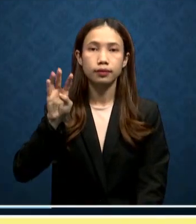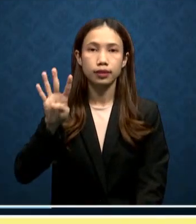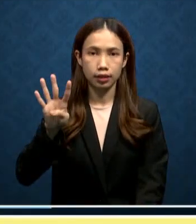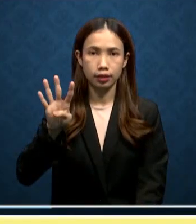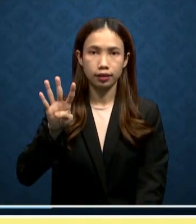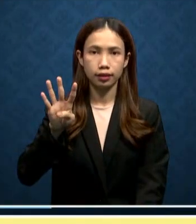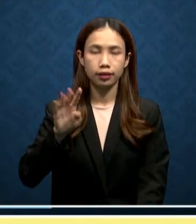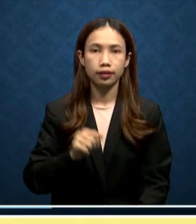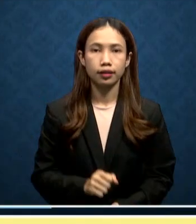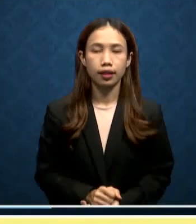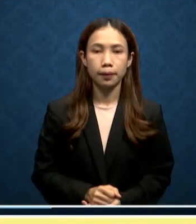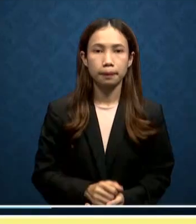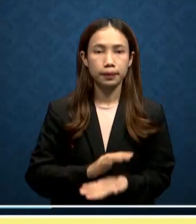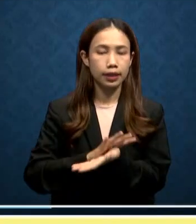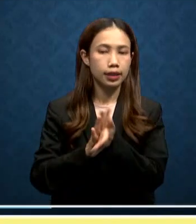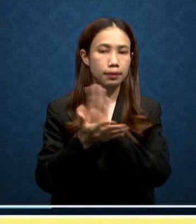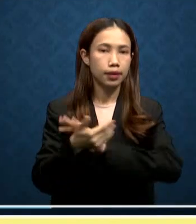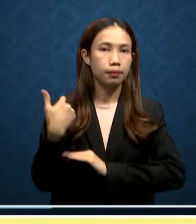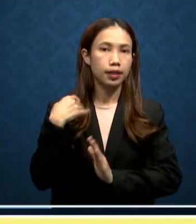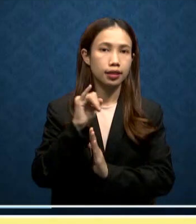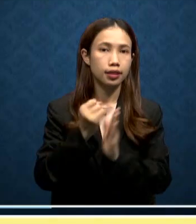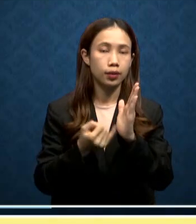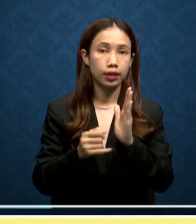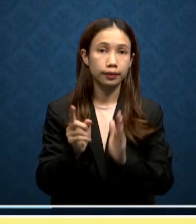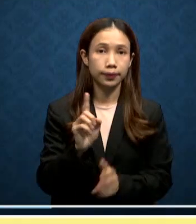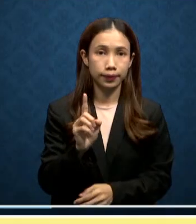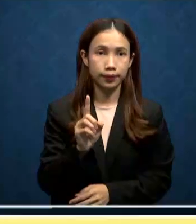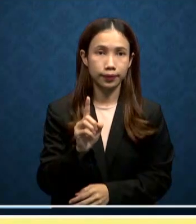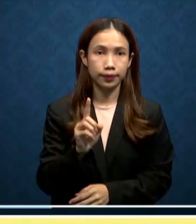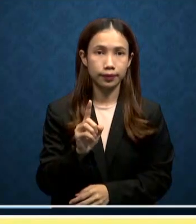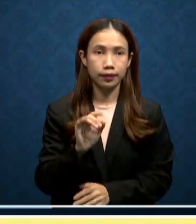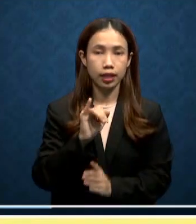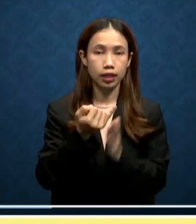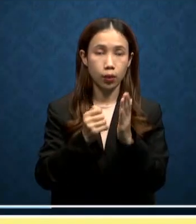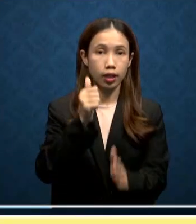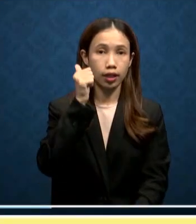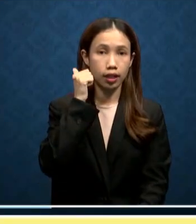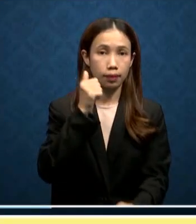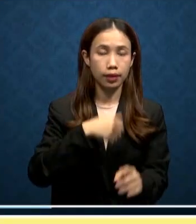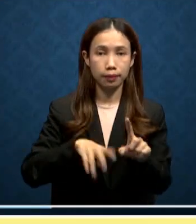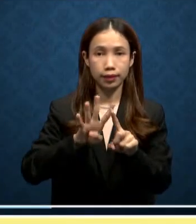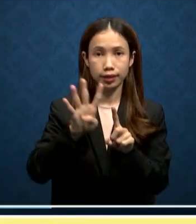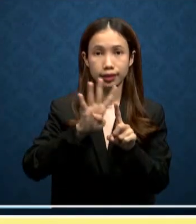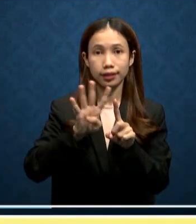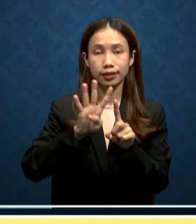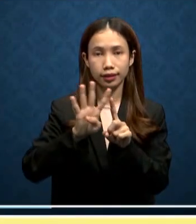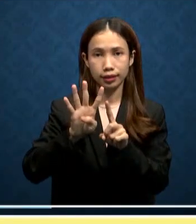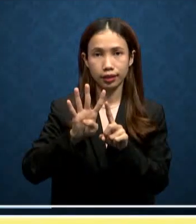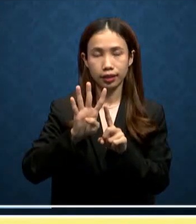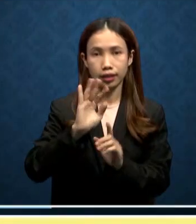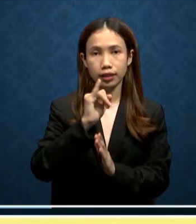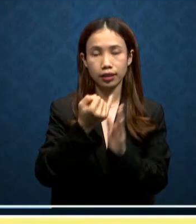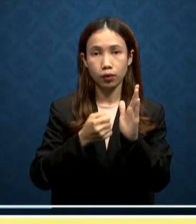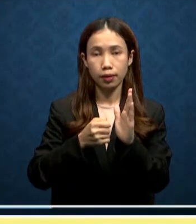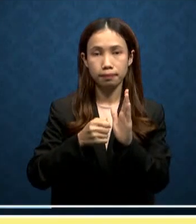เอ่อที่มีเปลี่ยนแปลงจังหวัดก็คือคือเดิมเนี่ยลำดับ 4เนี่ยเอ่อเป็น